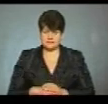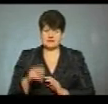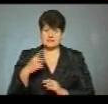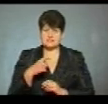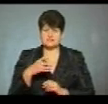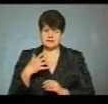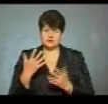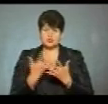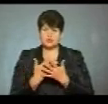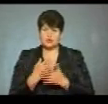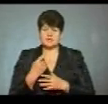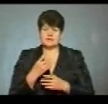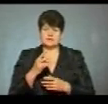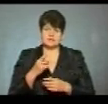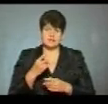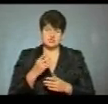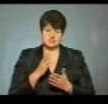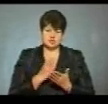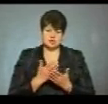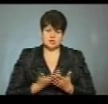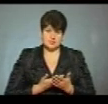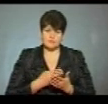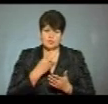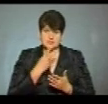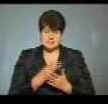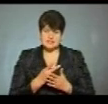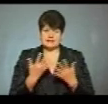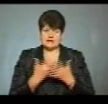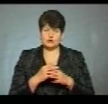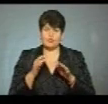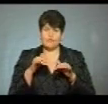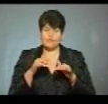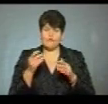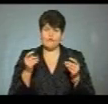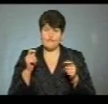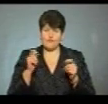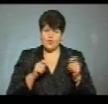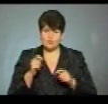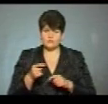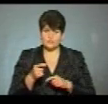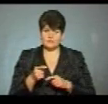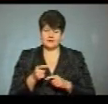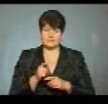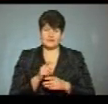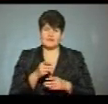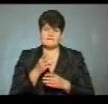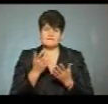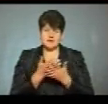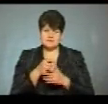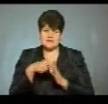20-хвилинну стрічку «Одне життя» презентували на міжнародному кінофорумі в Тернополі. Фільм відзняли на мобільний телефон.